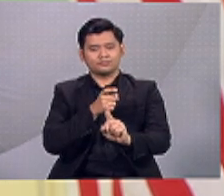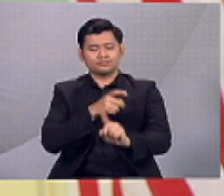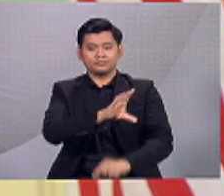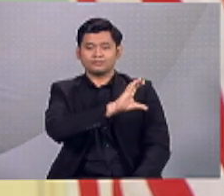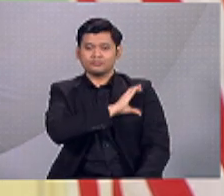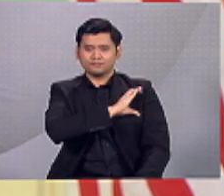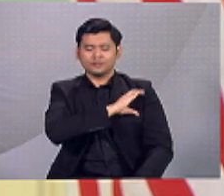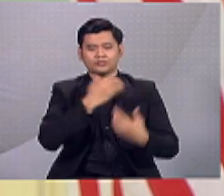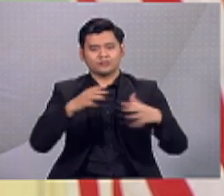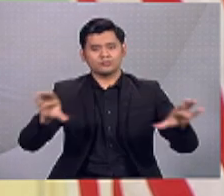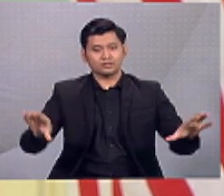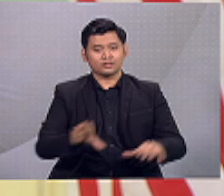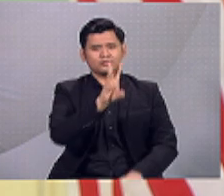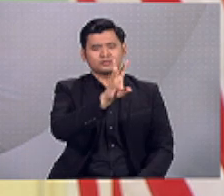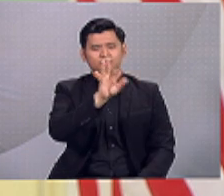membuat